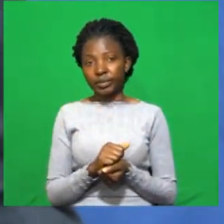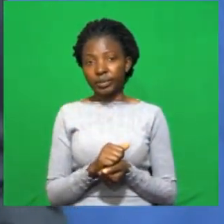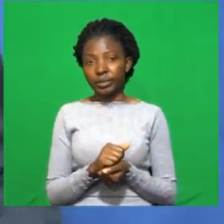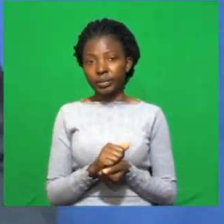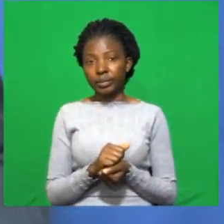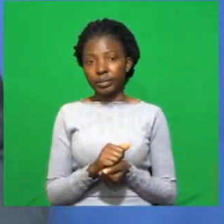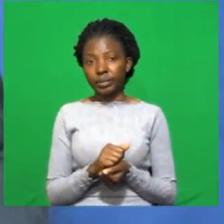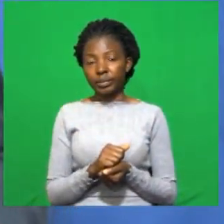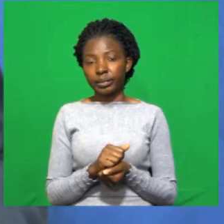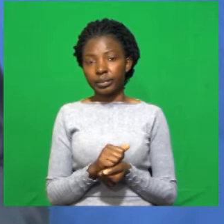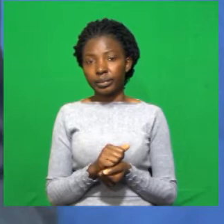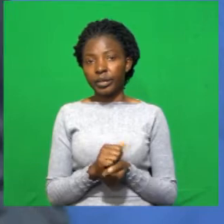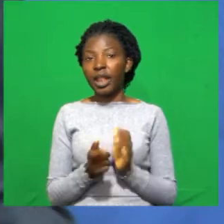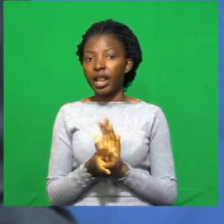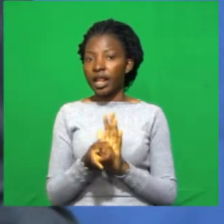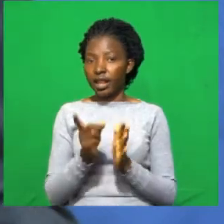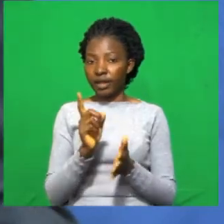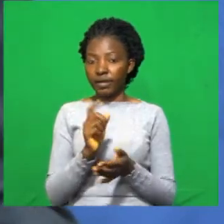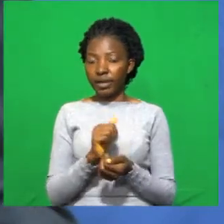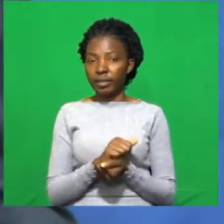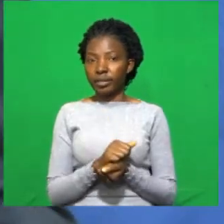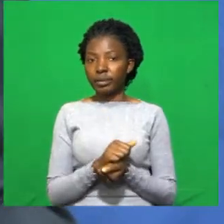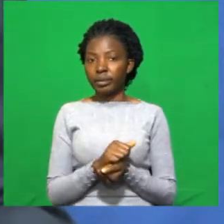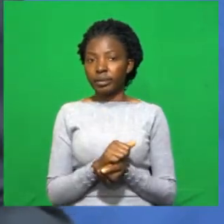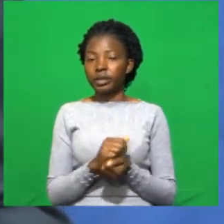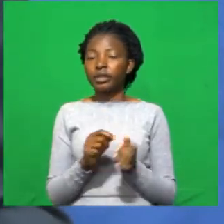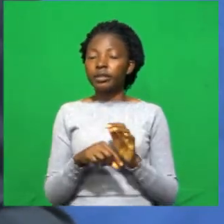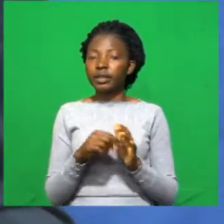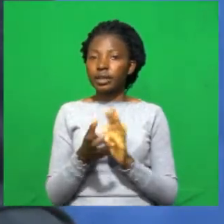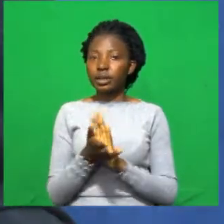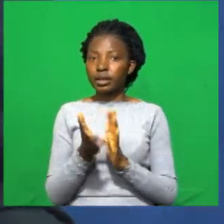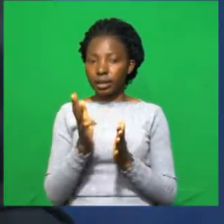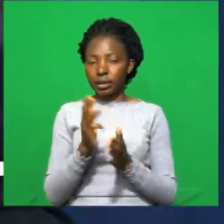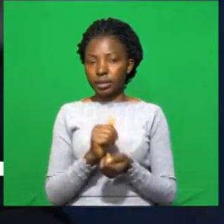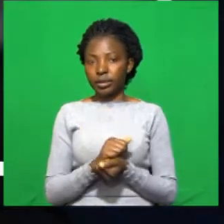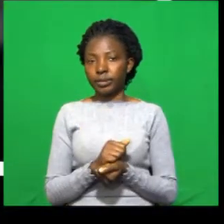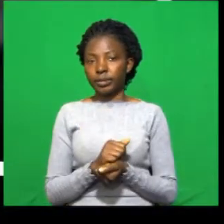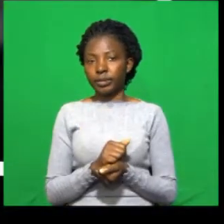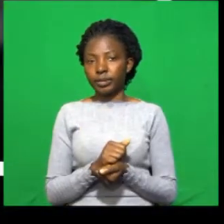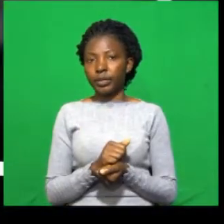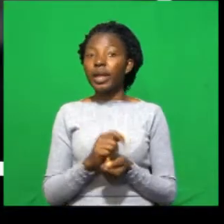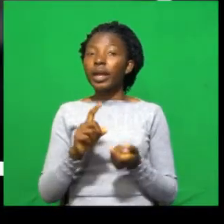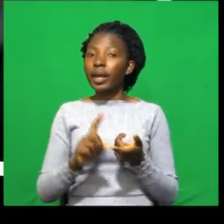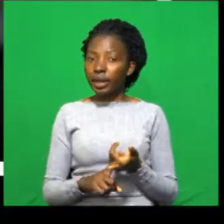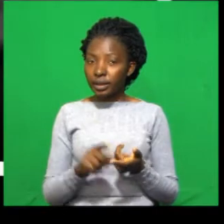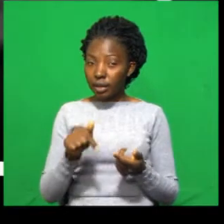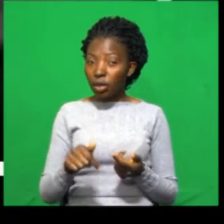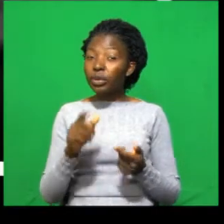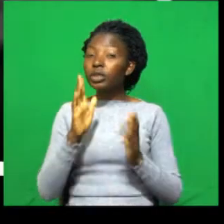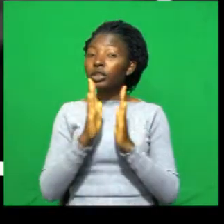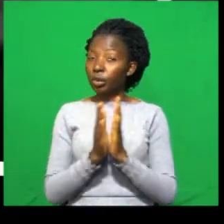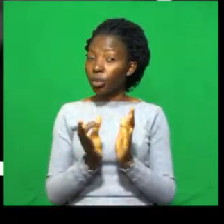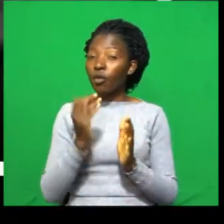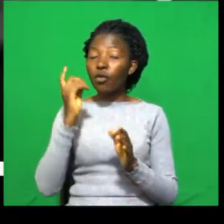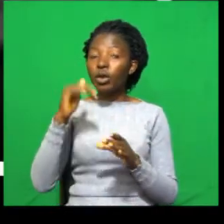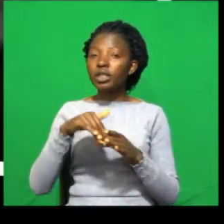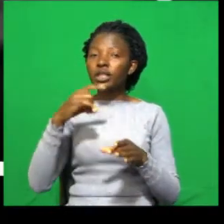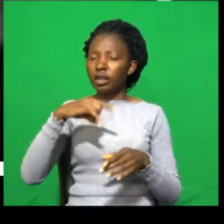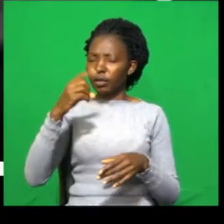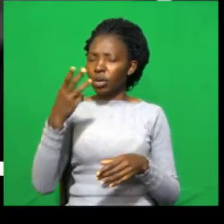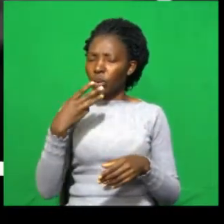Regai tiverenge chapter 11. Chapter 11. Vhesi ya 19. Verse 19 pastor. Ipapo temberi yaMwari iri kudenga